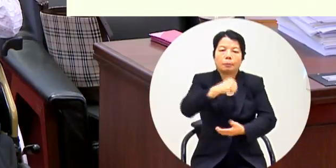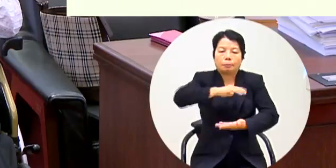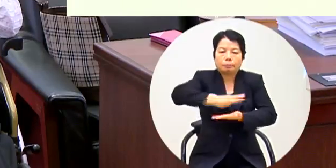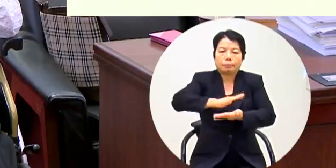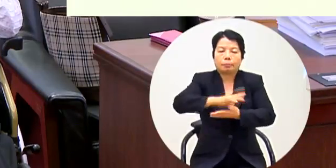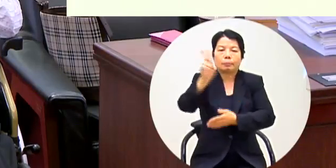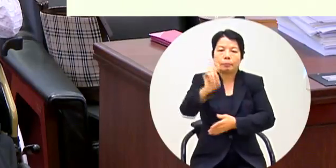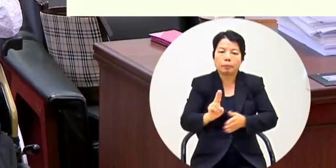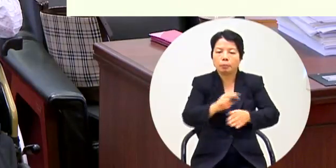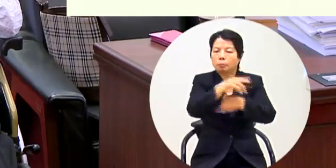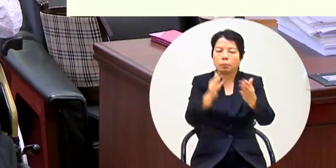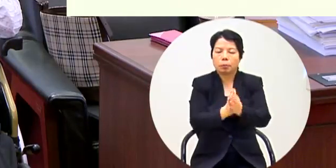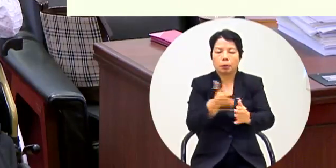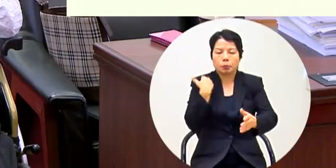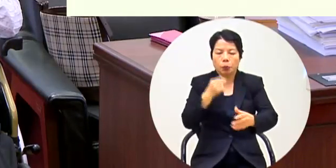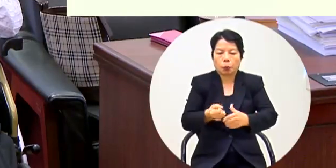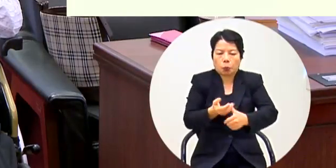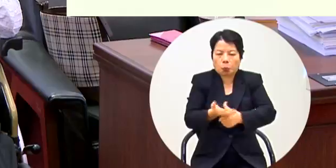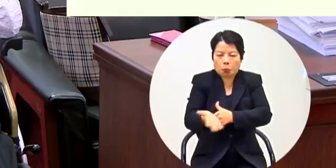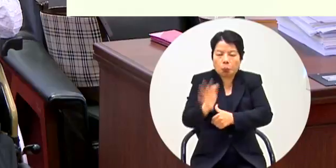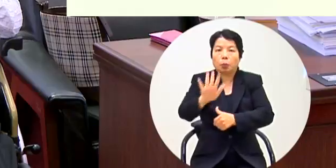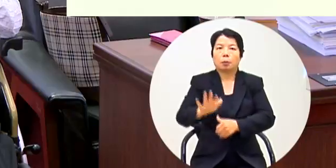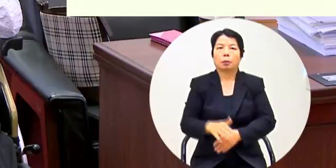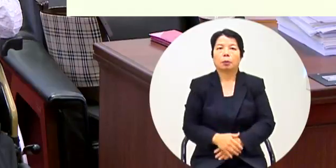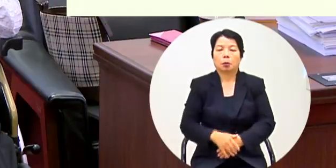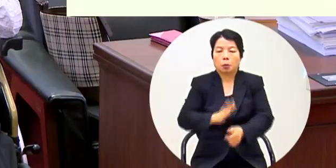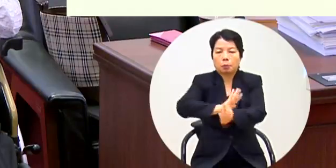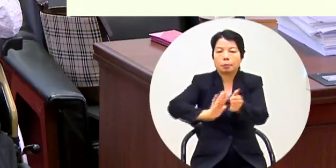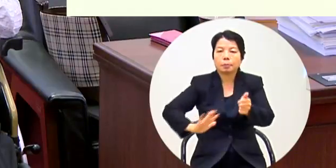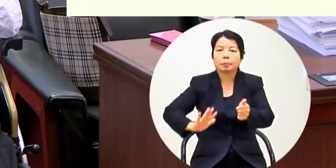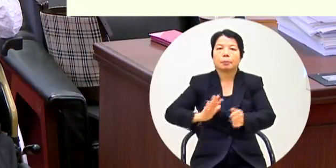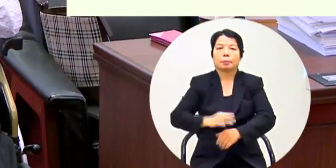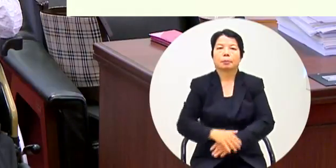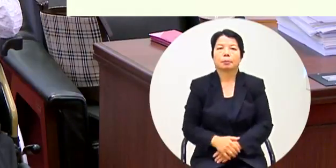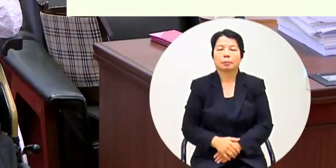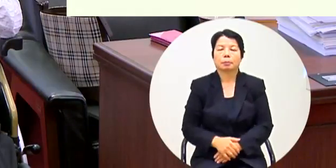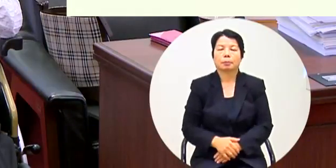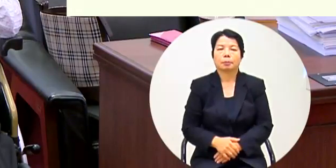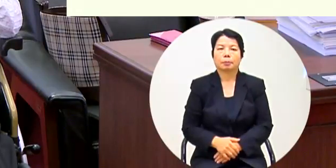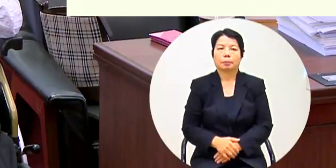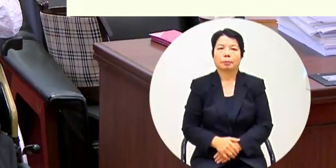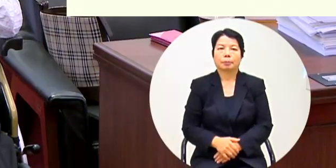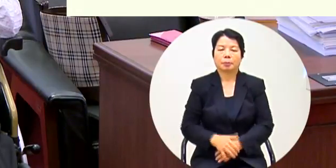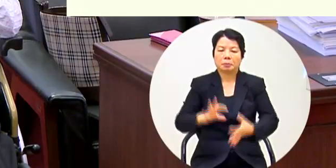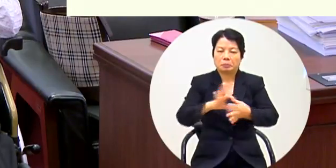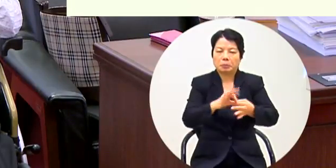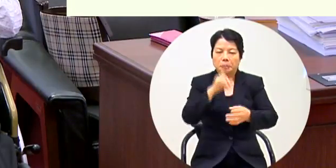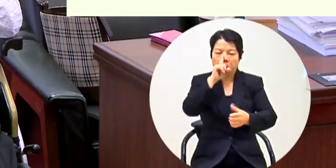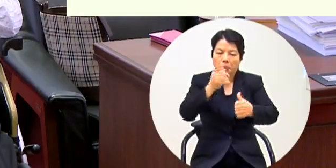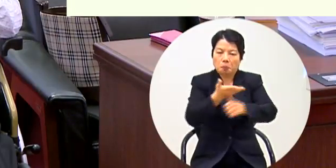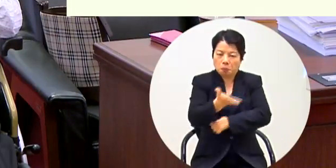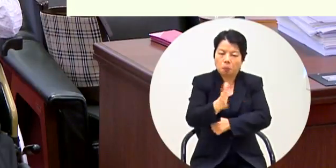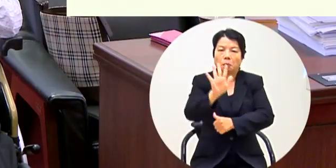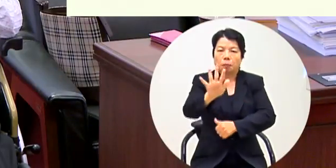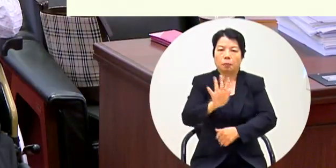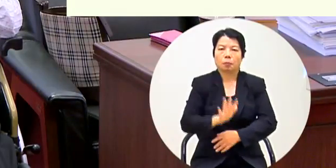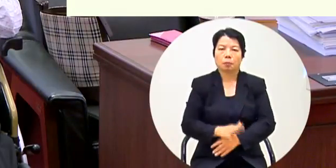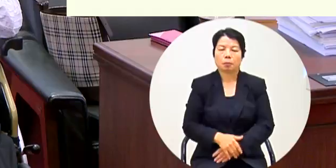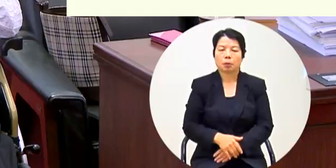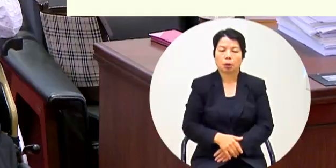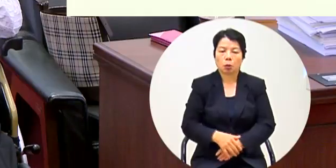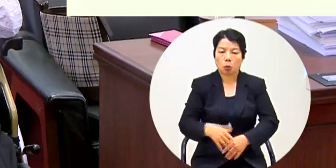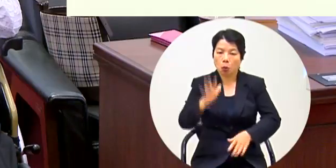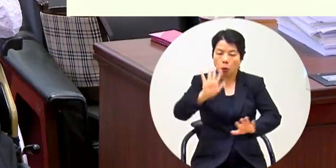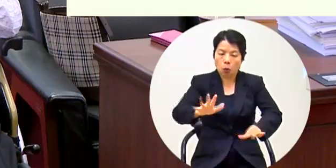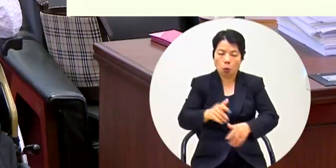也会造成一些相关的污染。那它就用化工的处理呢，把它变成工业用的